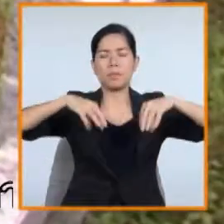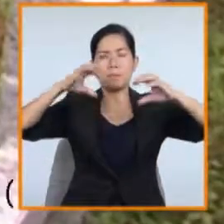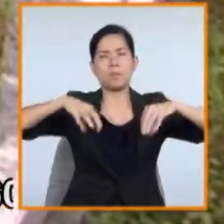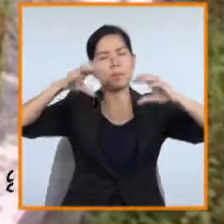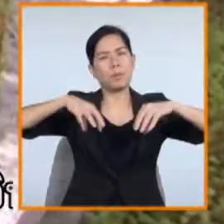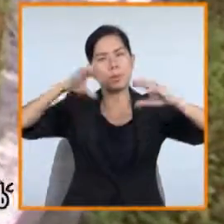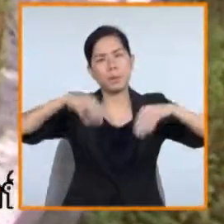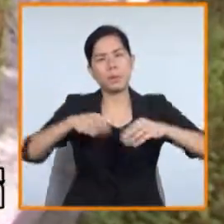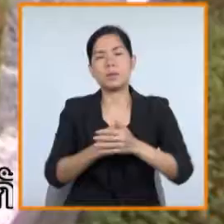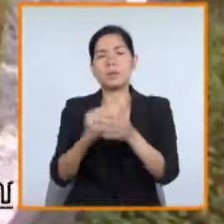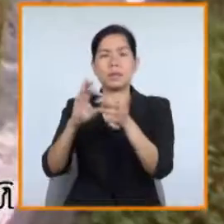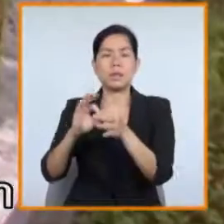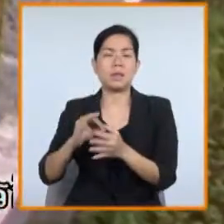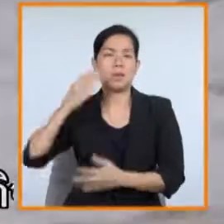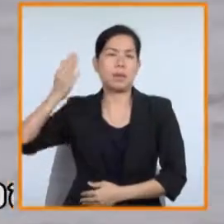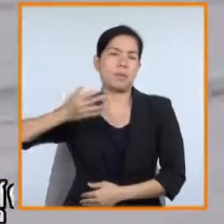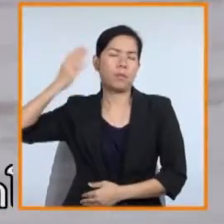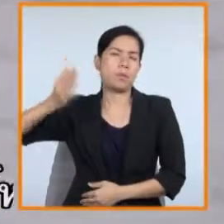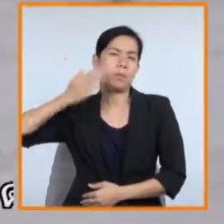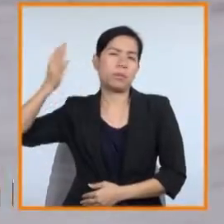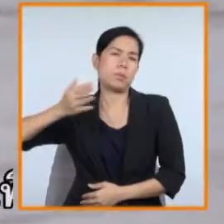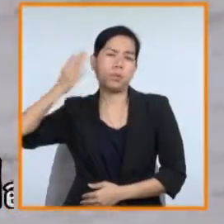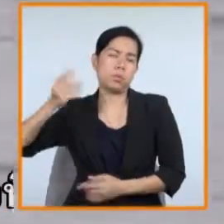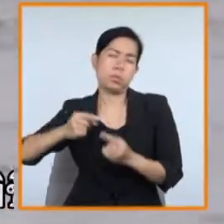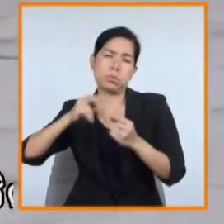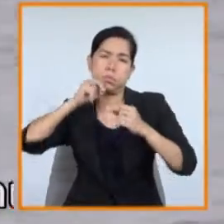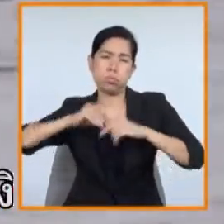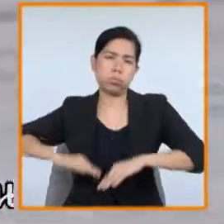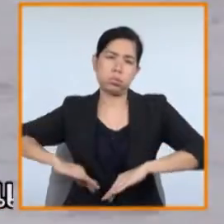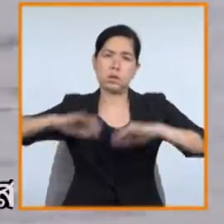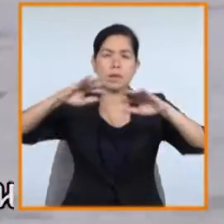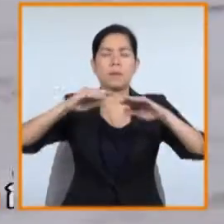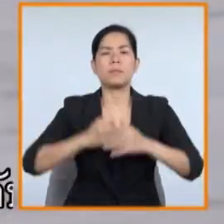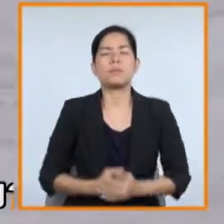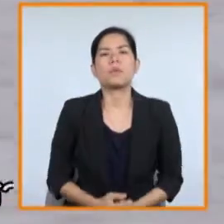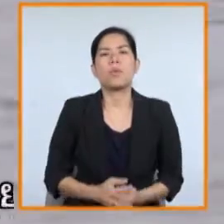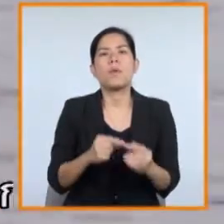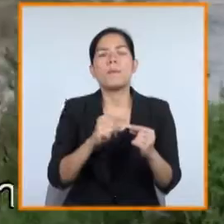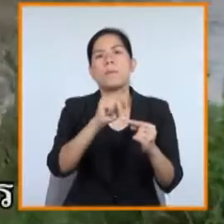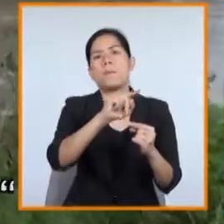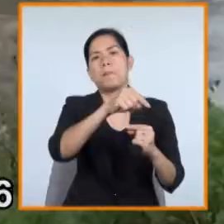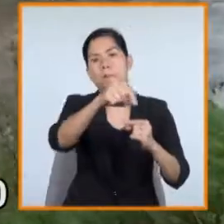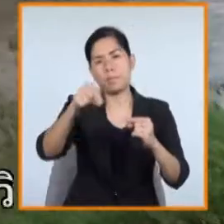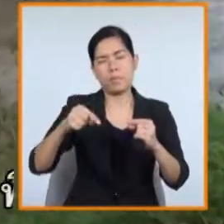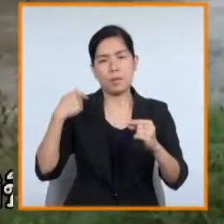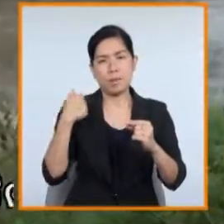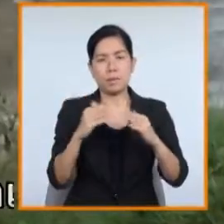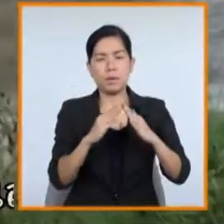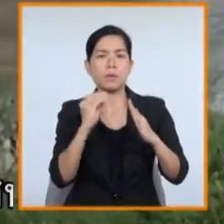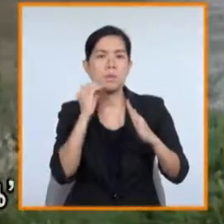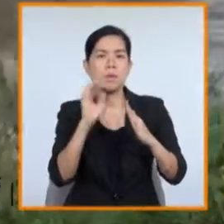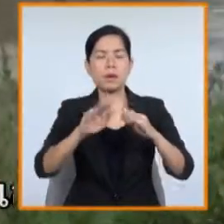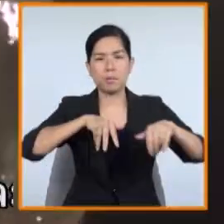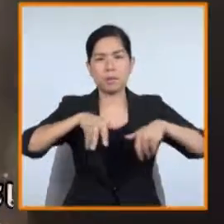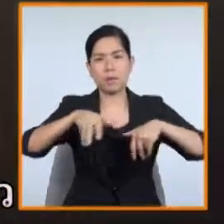ธิพลของพายุไต้ฝุ่นไลออนร็อกพัดถล่มมณฑลจีหลินทำให้น้ำเอ่อล้นท่วมบ้านเรือนประชาชนระดับน้ำในเ